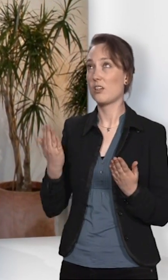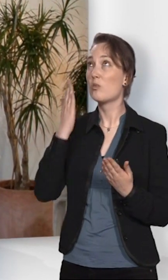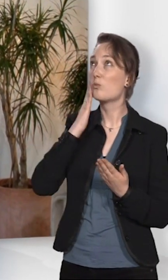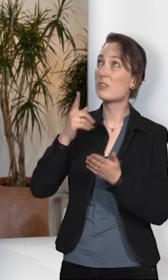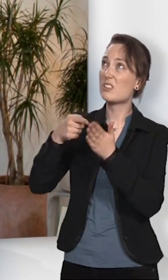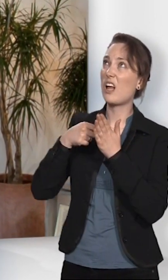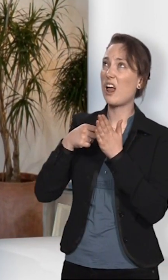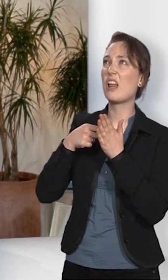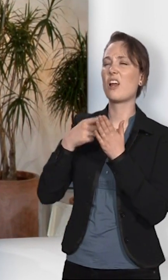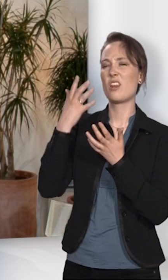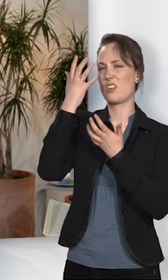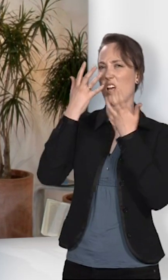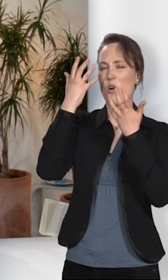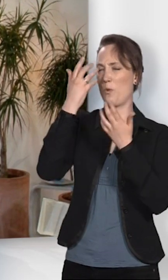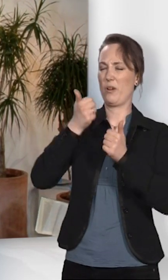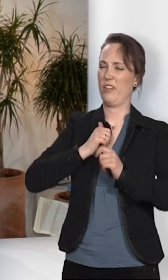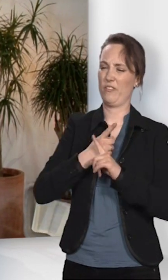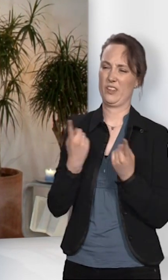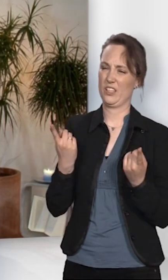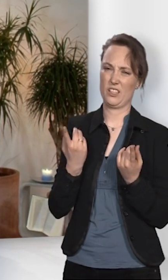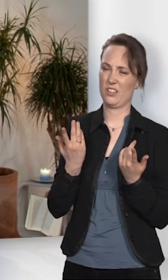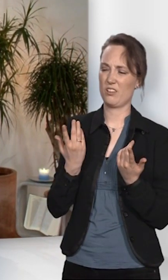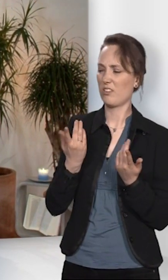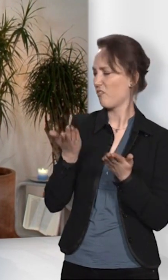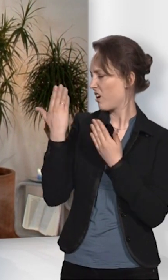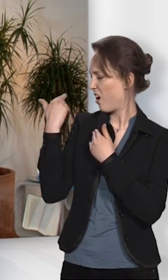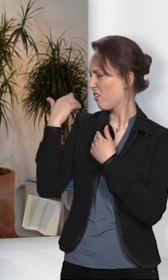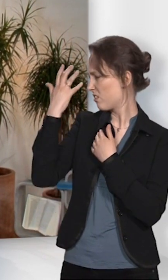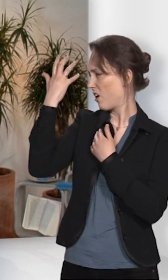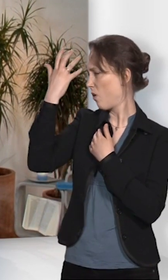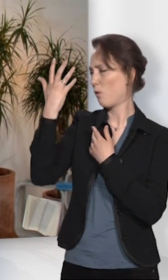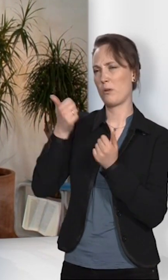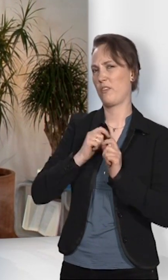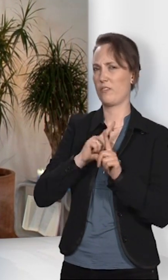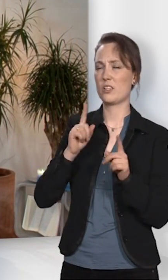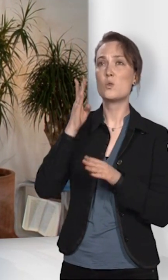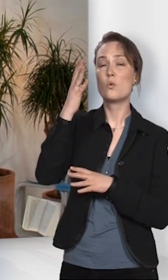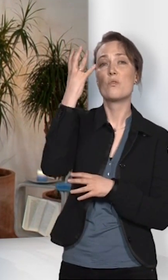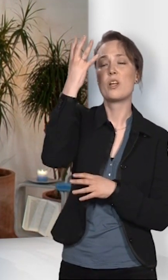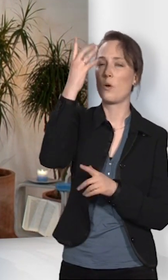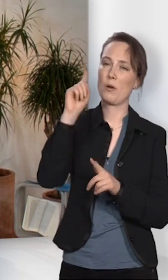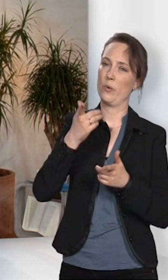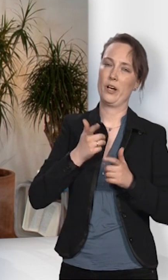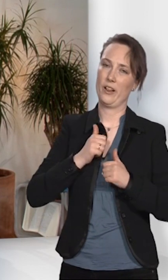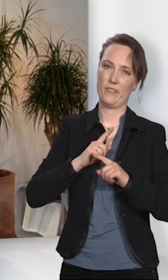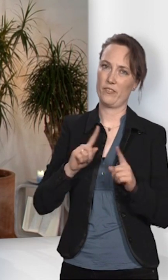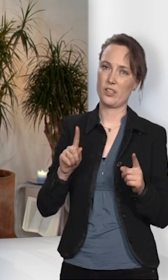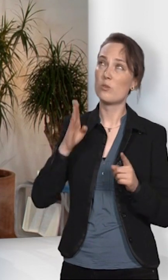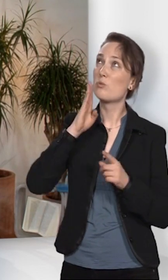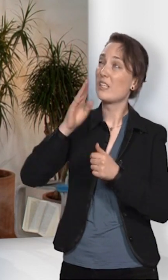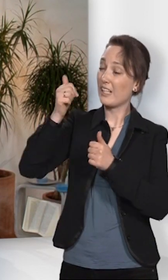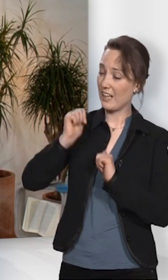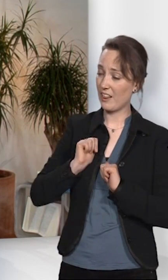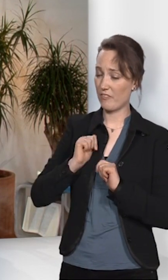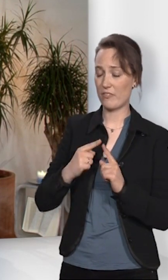nicht weiterhelfen, weder über die Vergangenheit noch über die Zukunft. Hilf mir, das Nächste so gut